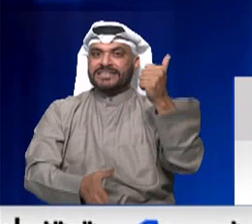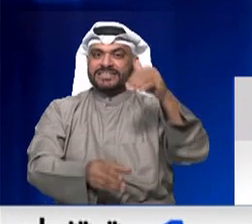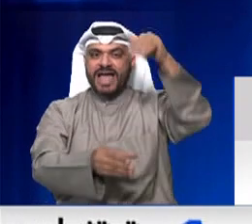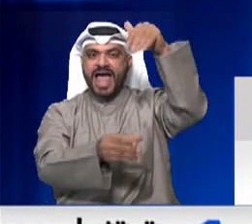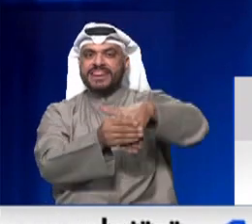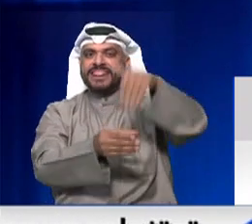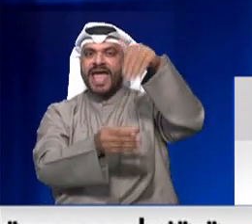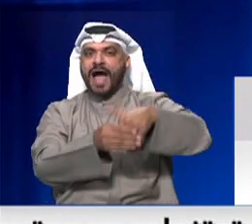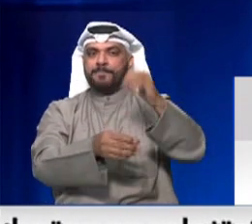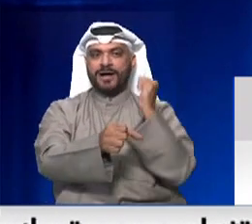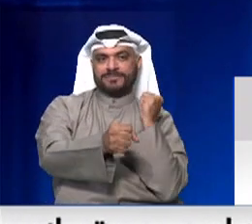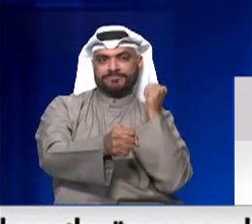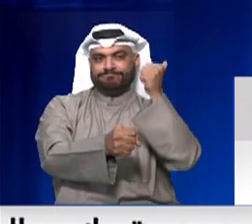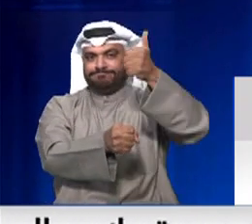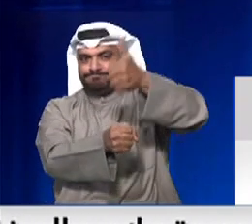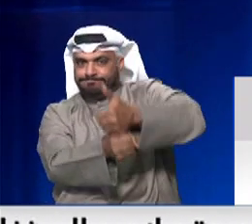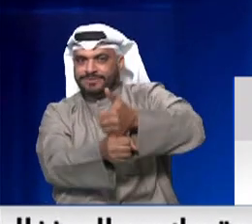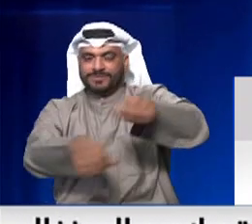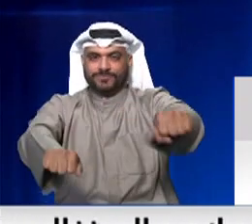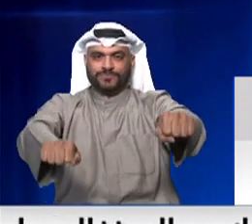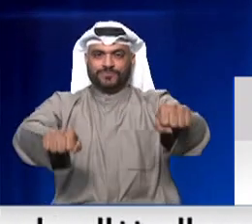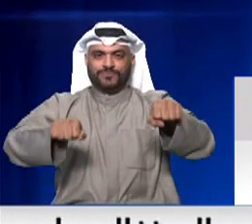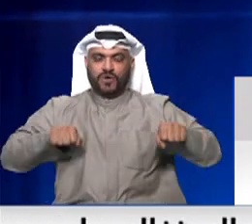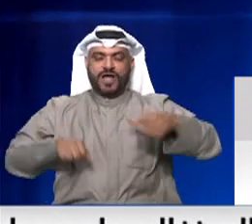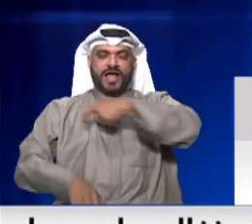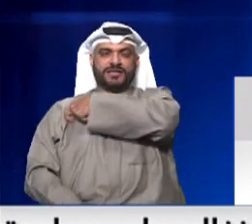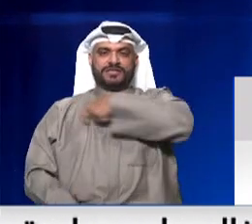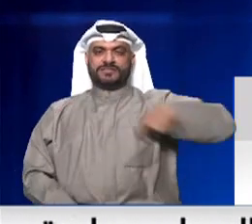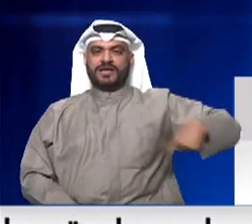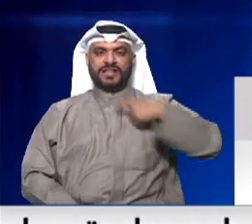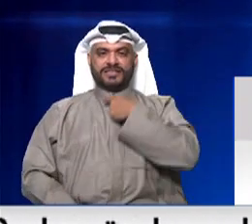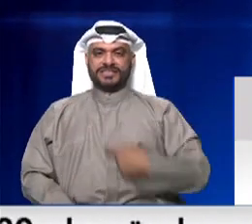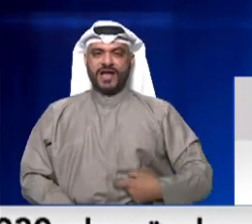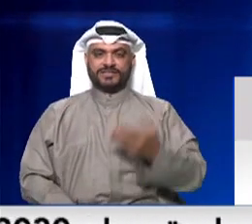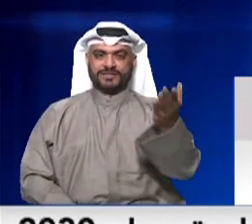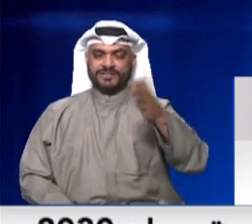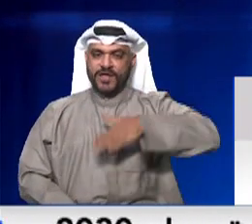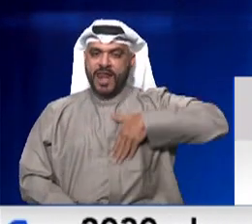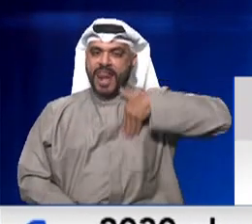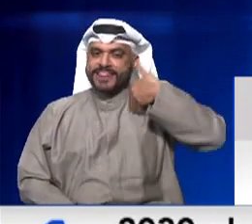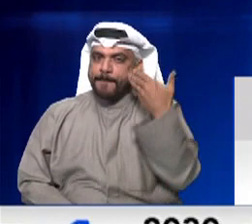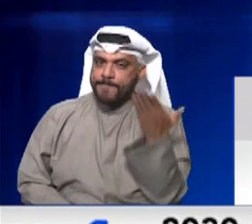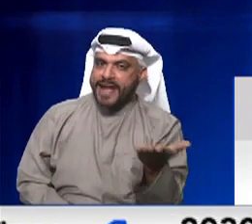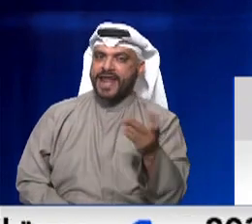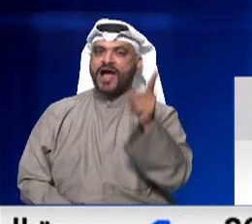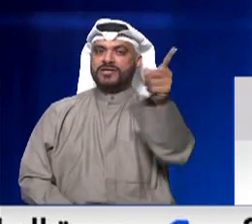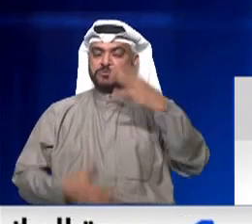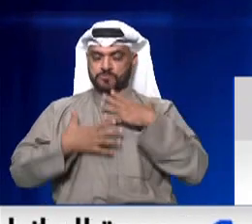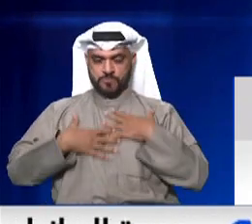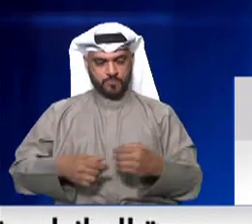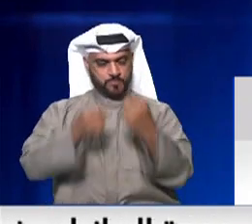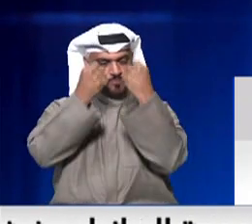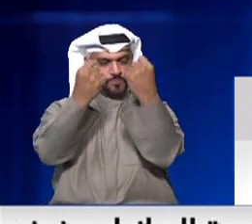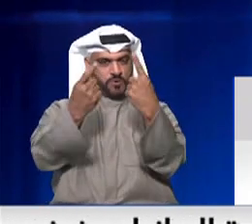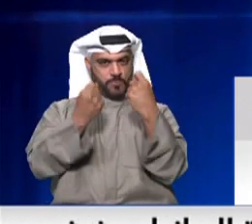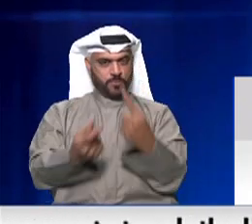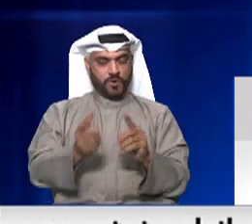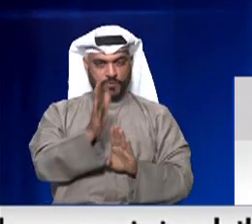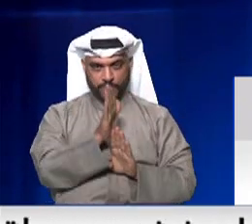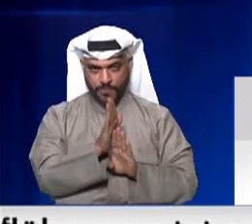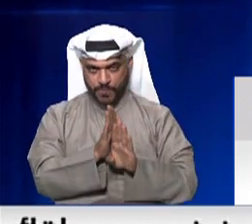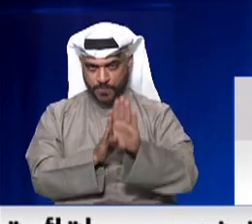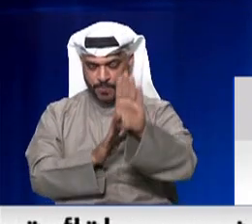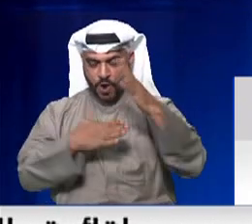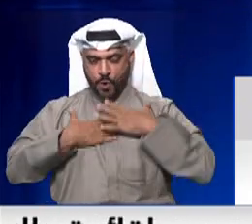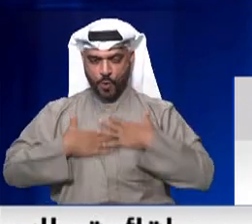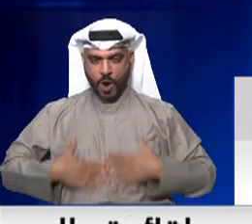انتخابها رئيسة للاتحاد السويسري، متمنيا سموه لفخامتها كل التوفيق والسداد وموفور